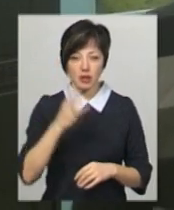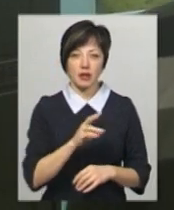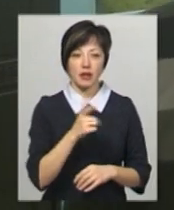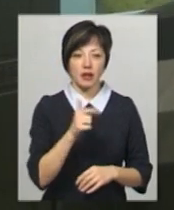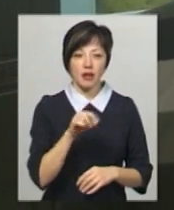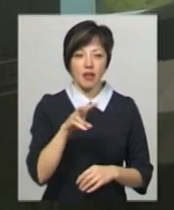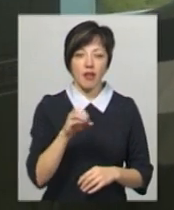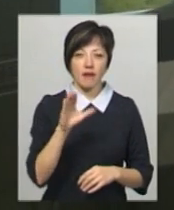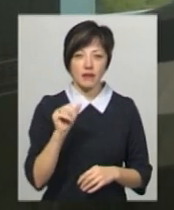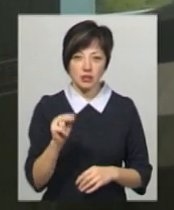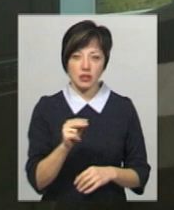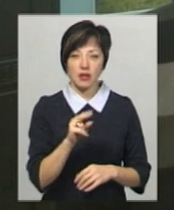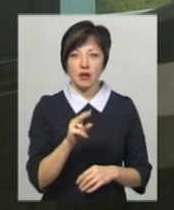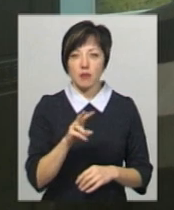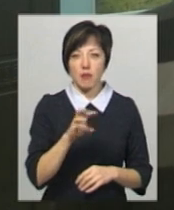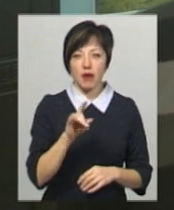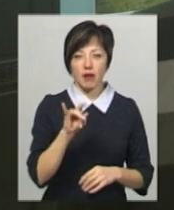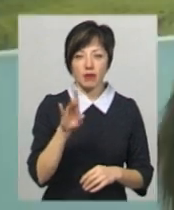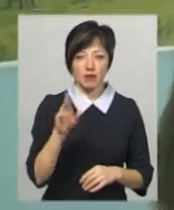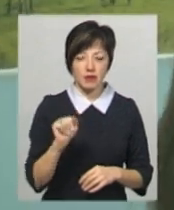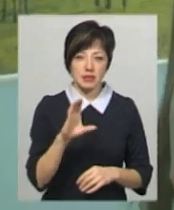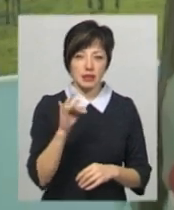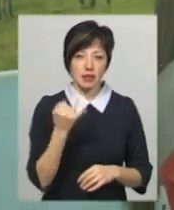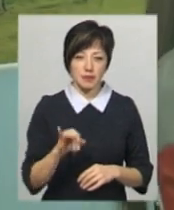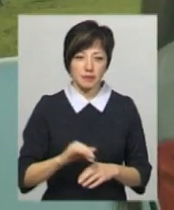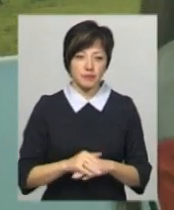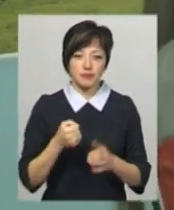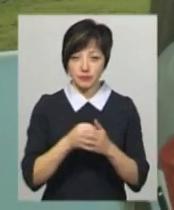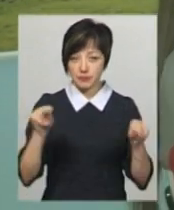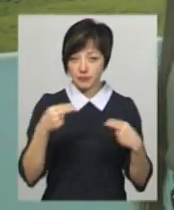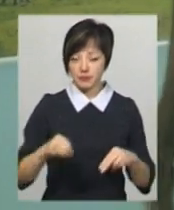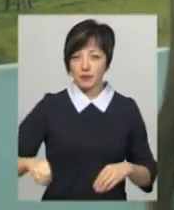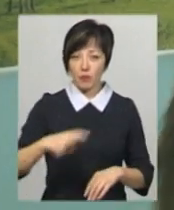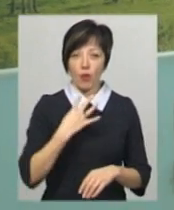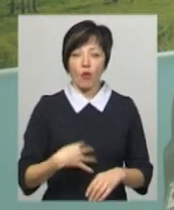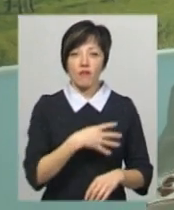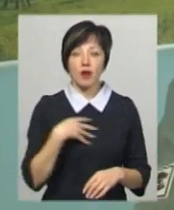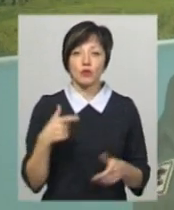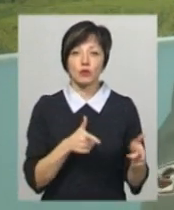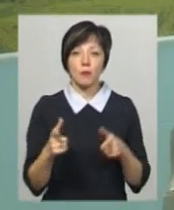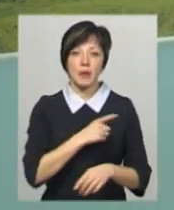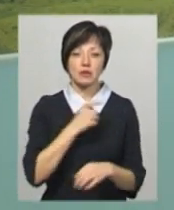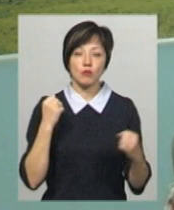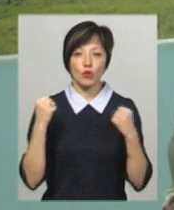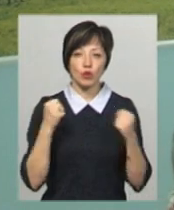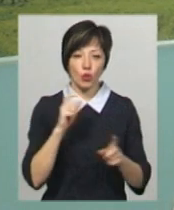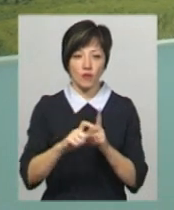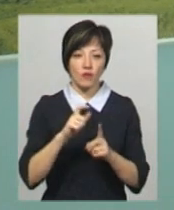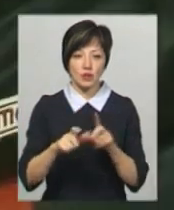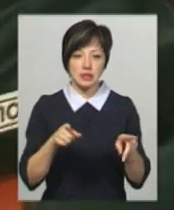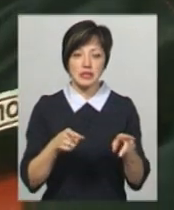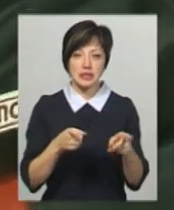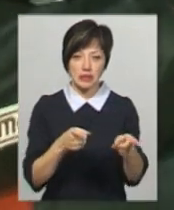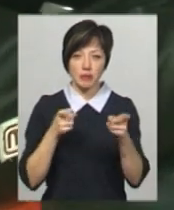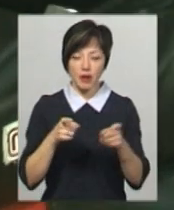Гілевич Крістіна, Тарканій Маргарита і Бондар Софія. До чемпіонату Європи в Хорватії готується і майстер спорту з кульової стрільби, неодноразова